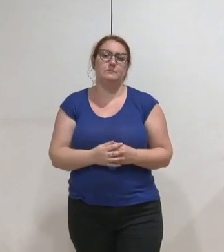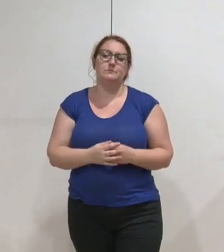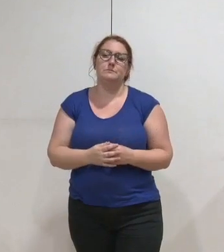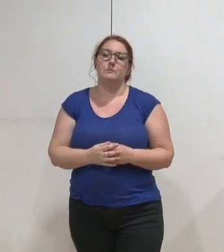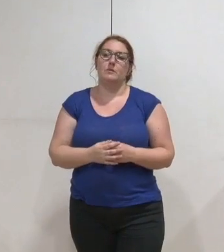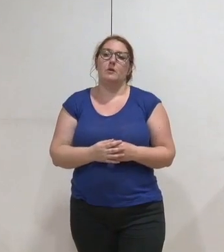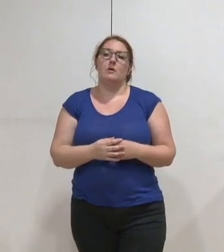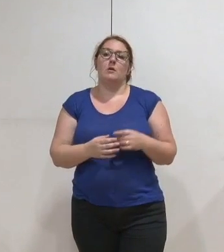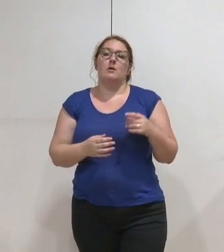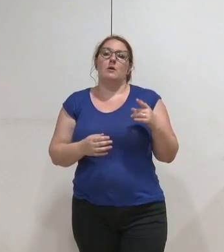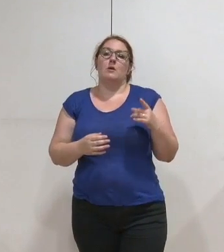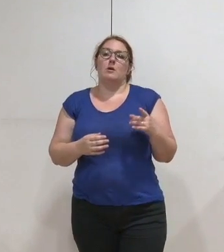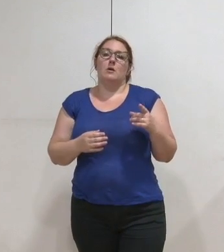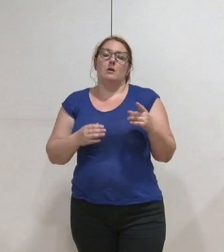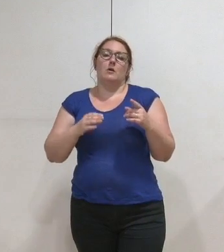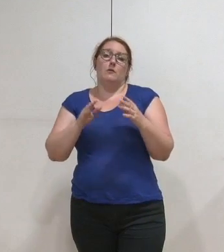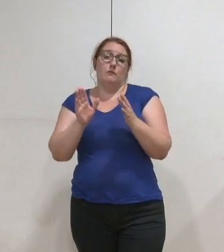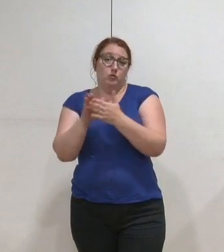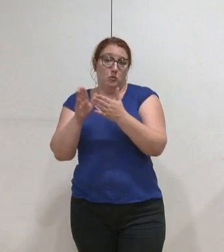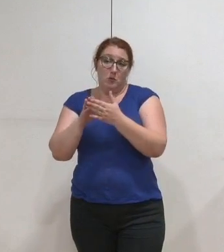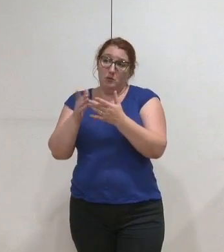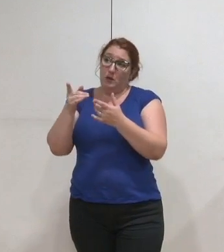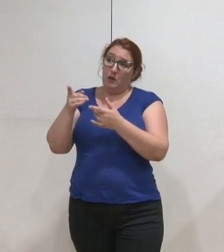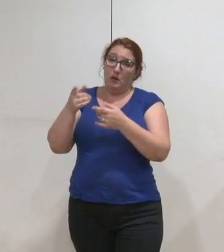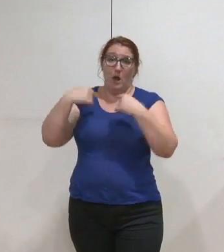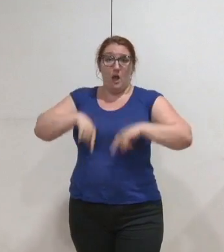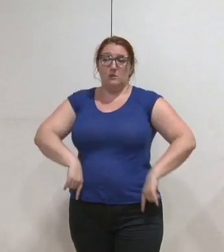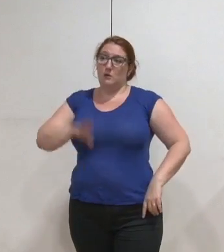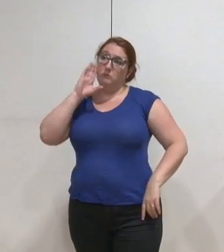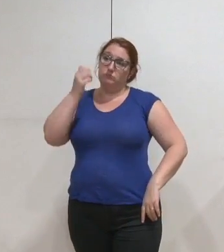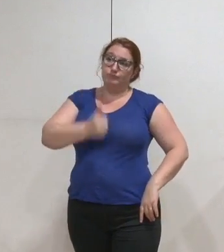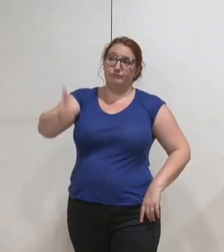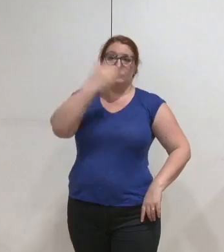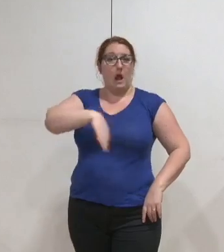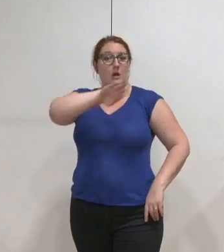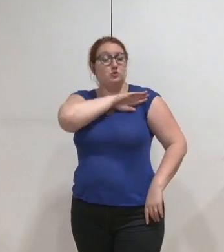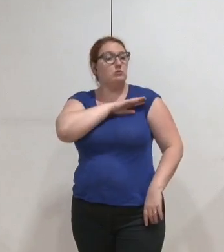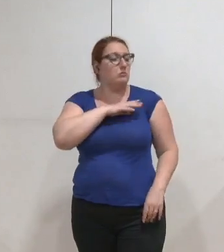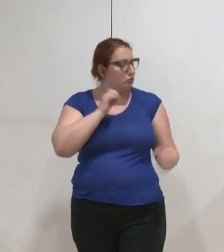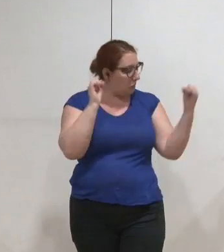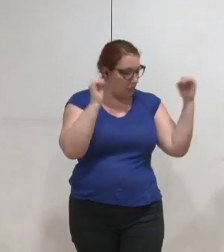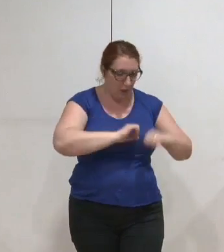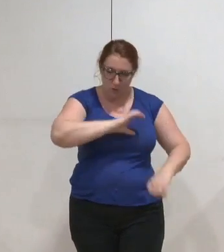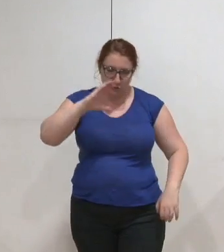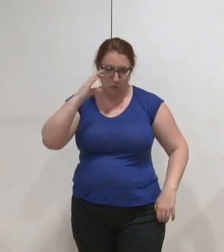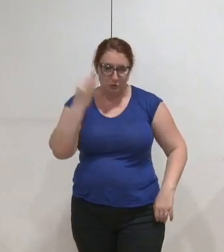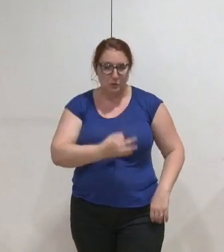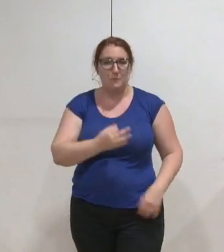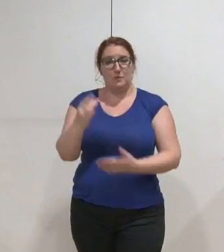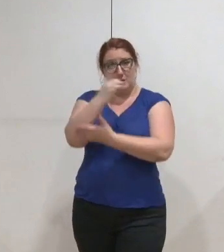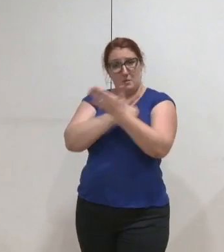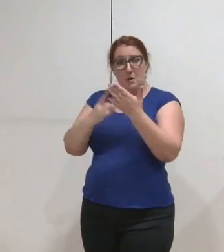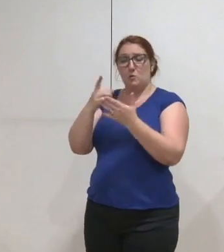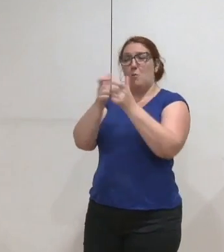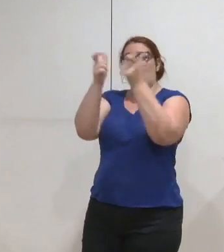demandez en conclusion à l'état d'assumer ses responsabilités et on est d'accord avec cela vous demandez au département d'en faire